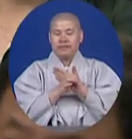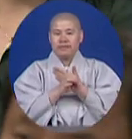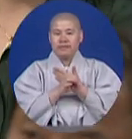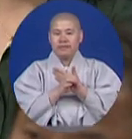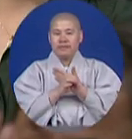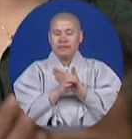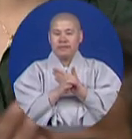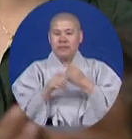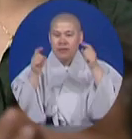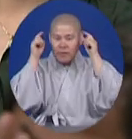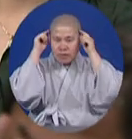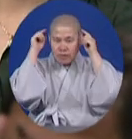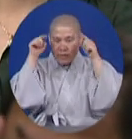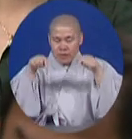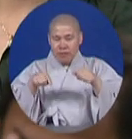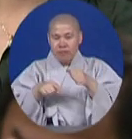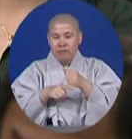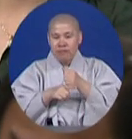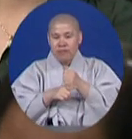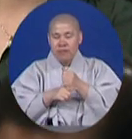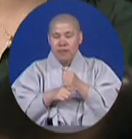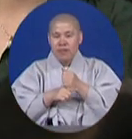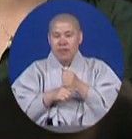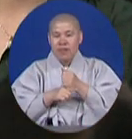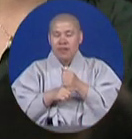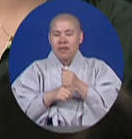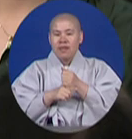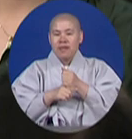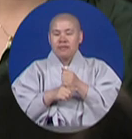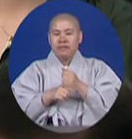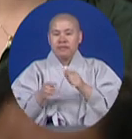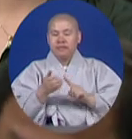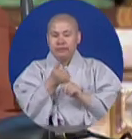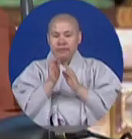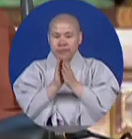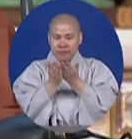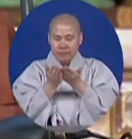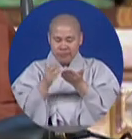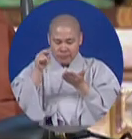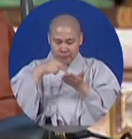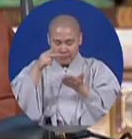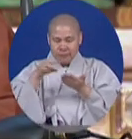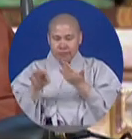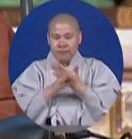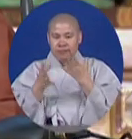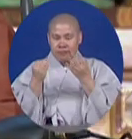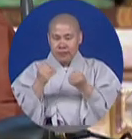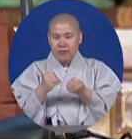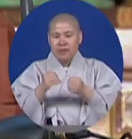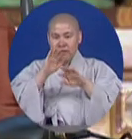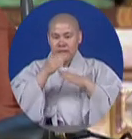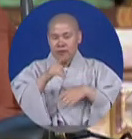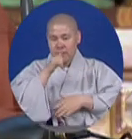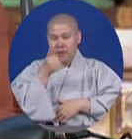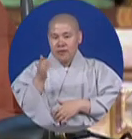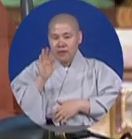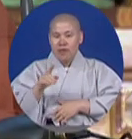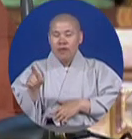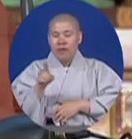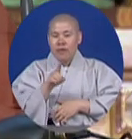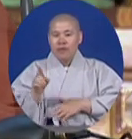이 어리석음이라는 것은 이제 경전에서 많이 설명을 했는데 그런 겁니다. 어떤